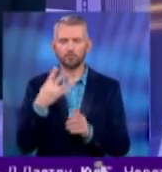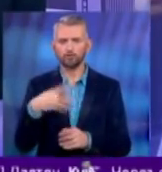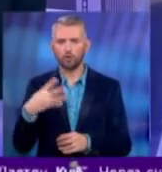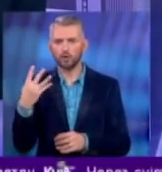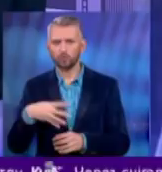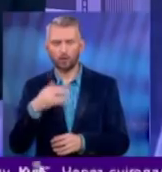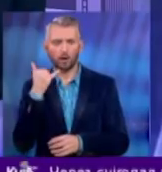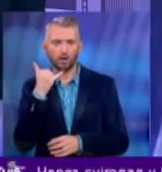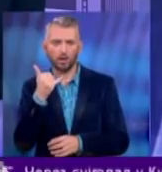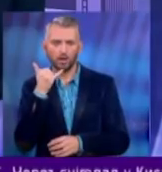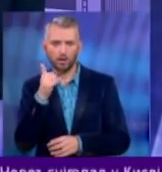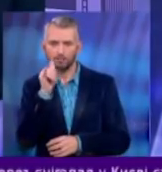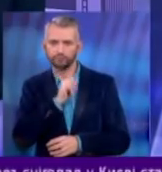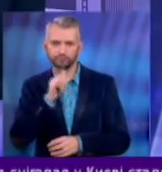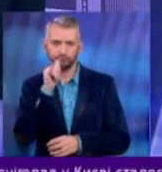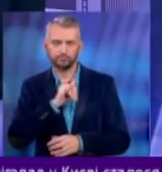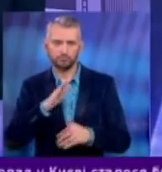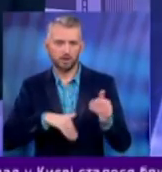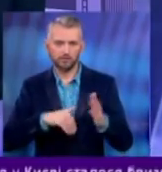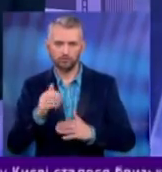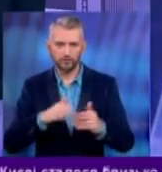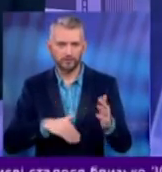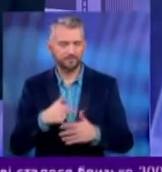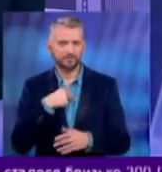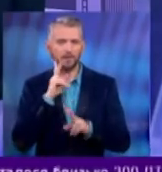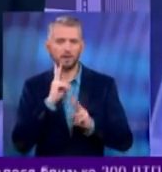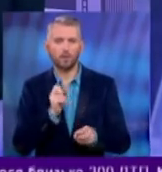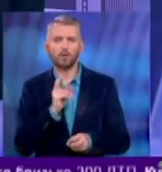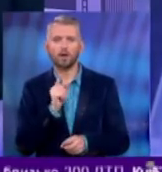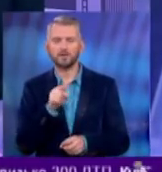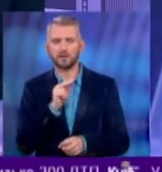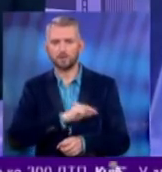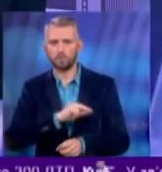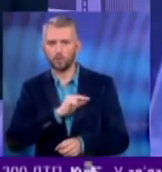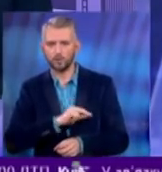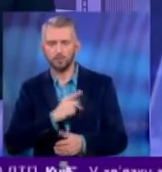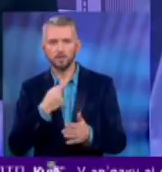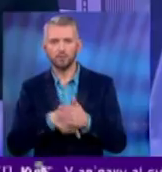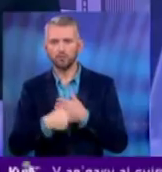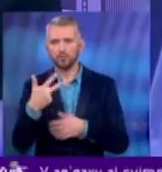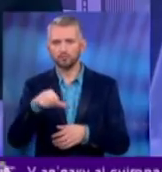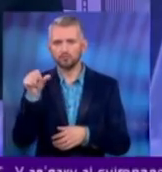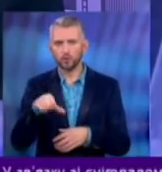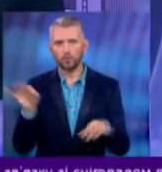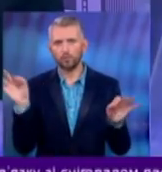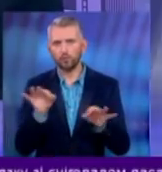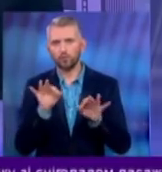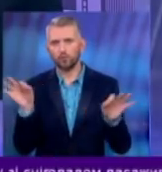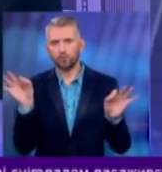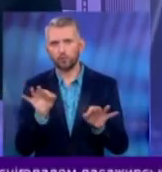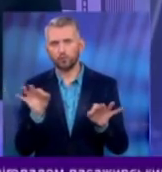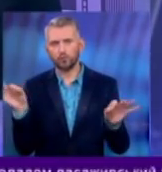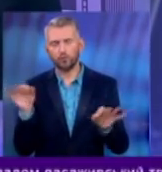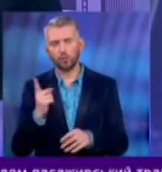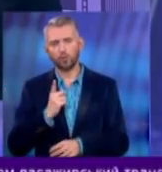247-40-40 дозвониться практически невозможно. Я не знаю, как они там работают. Уже полчаса играет музыка и никаких, как говорится,